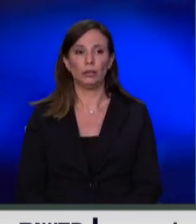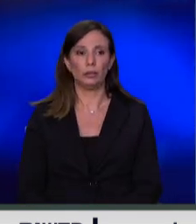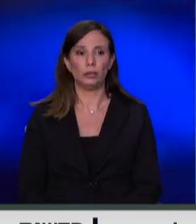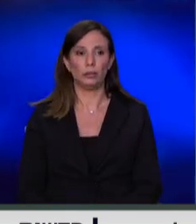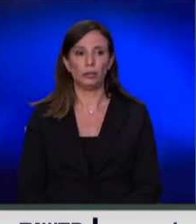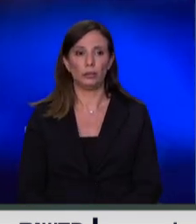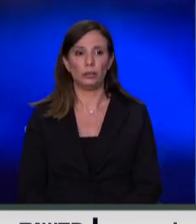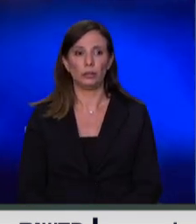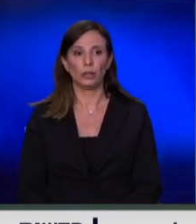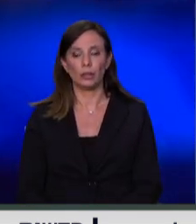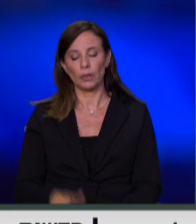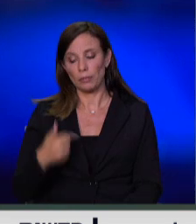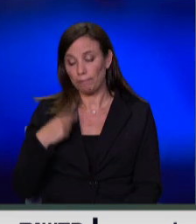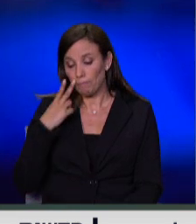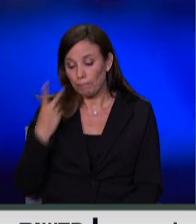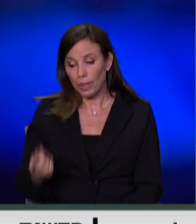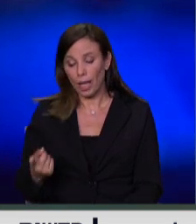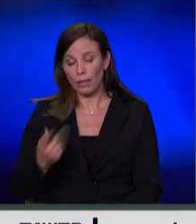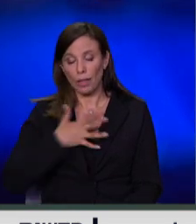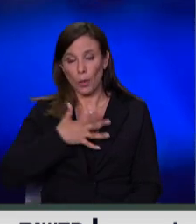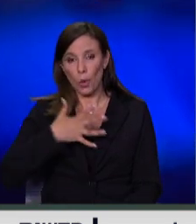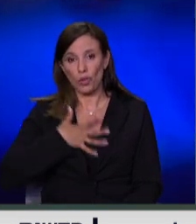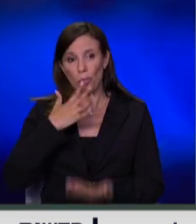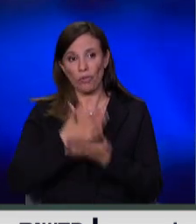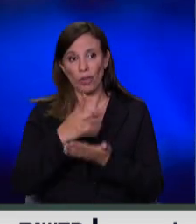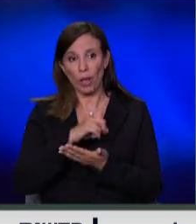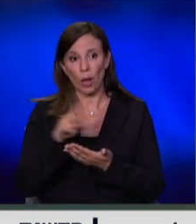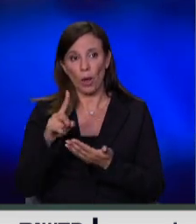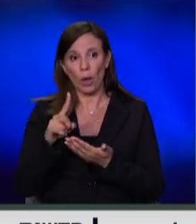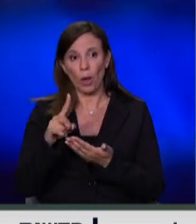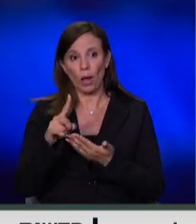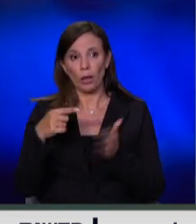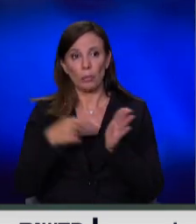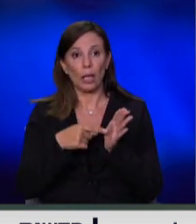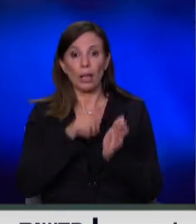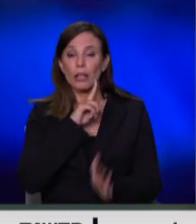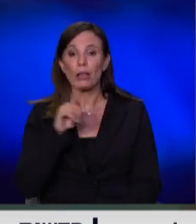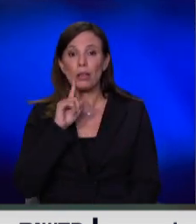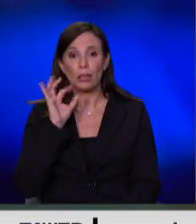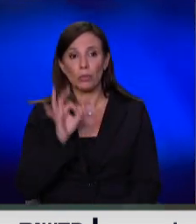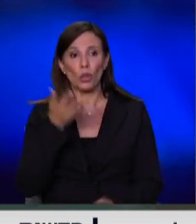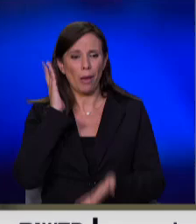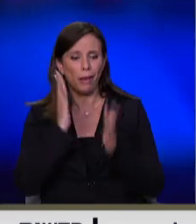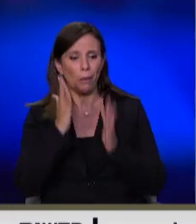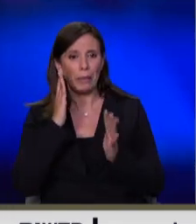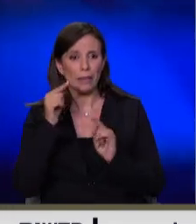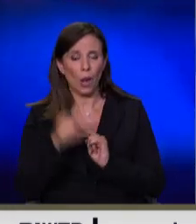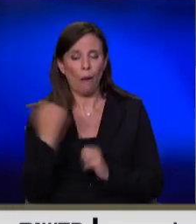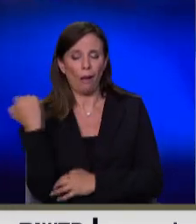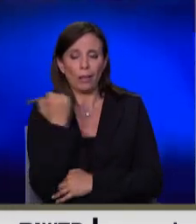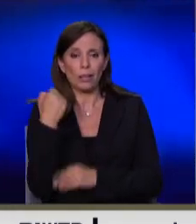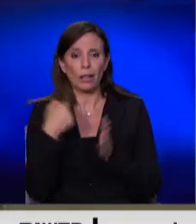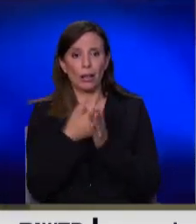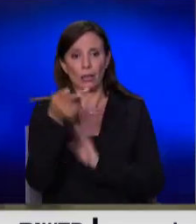под кровать, а он уже бездыханный был. То есть мама так избила его, и это самое.